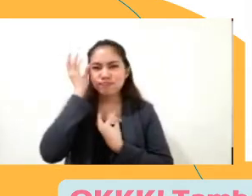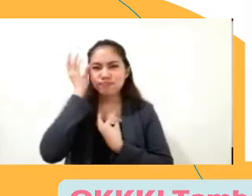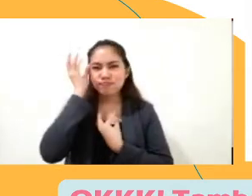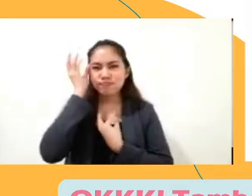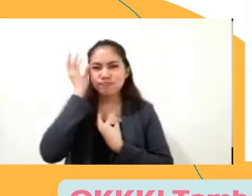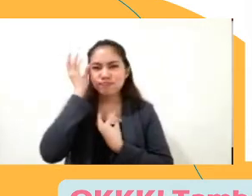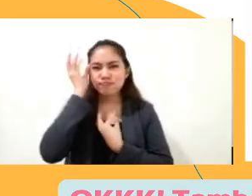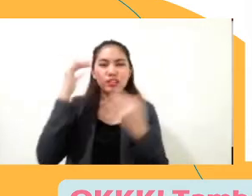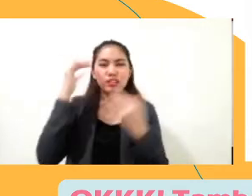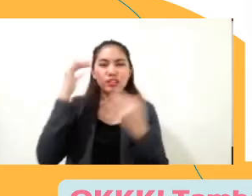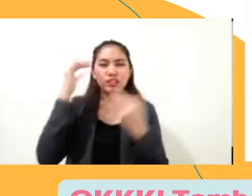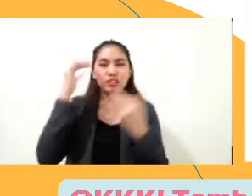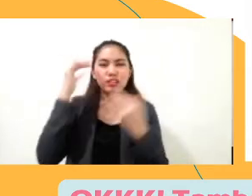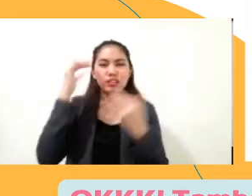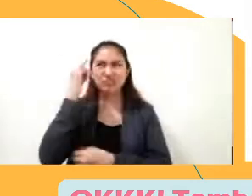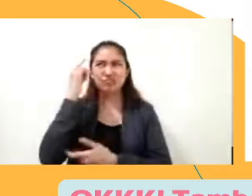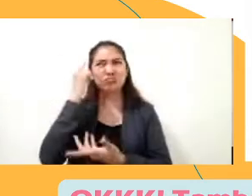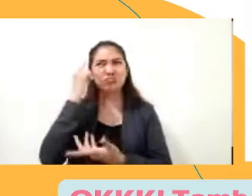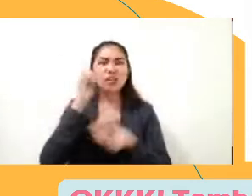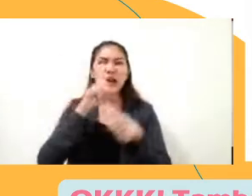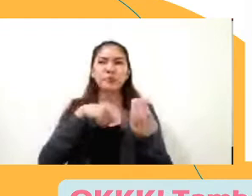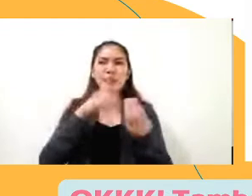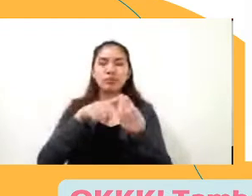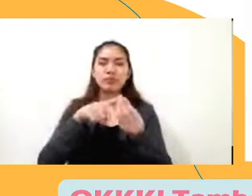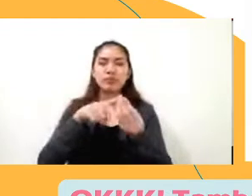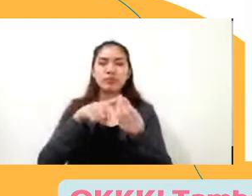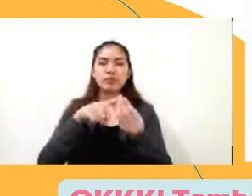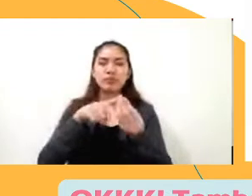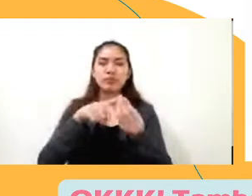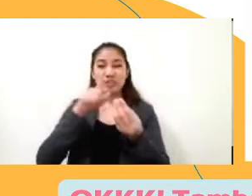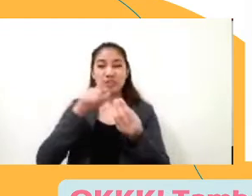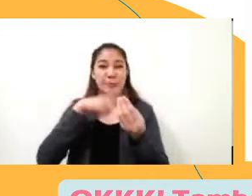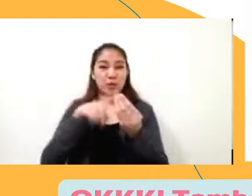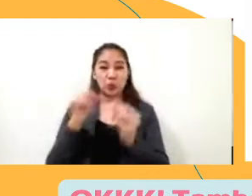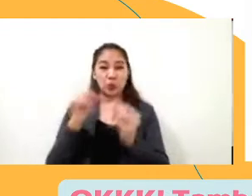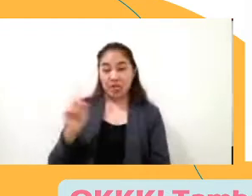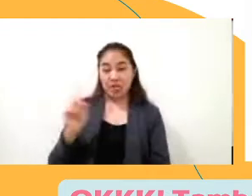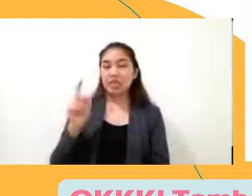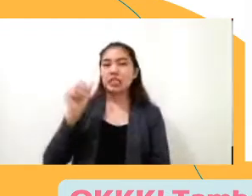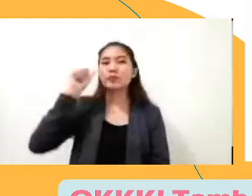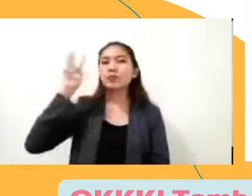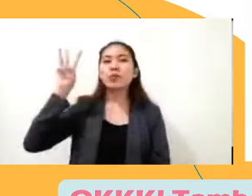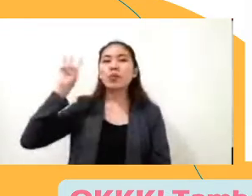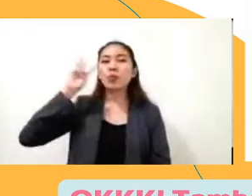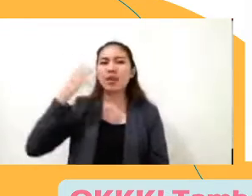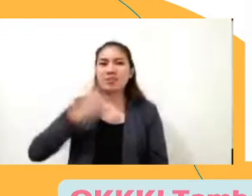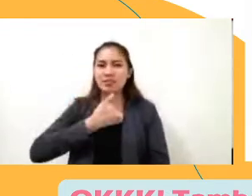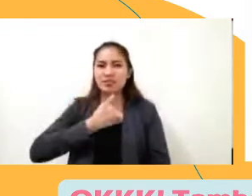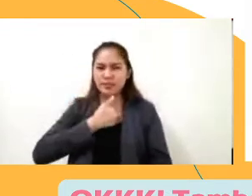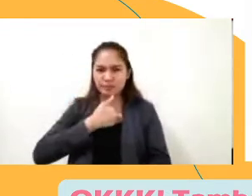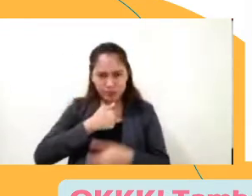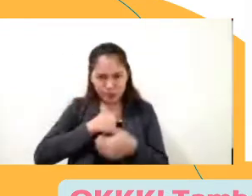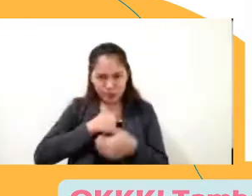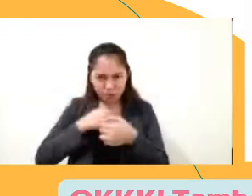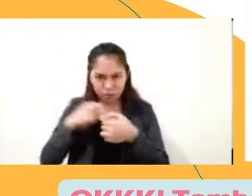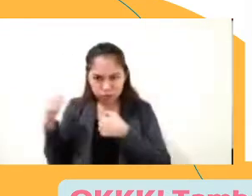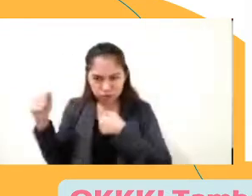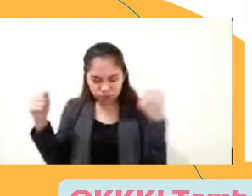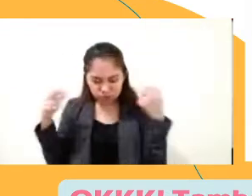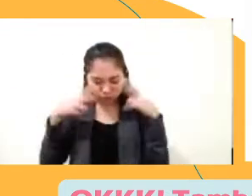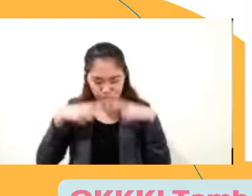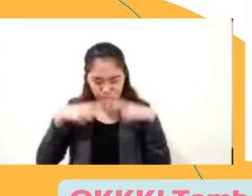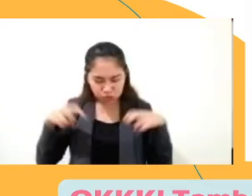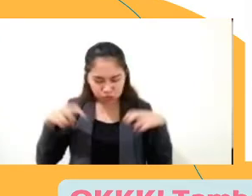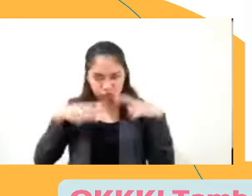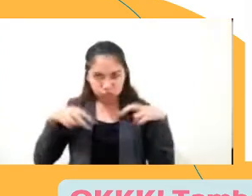yung awareness natin, yung ating kamalayan sa ating mga sarili, no? Patuloy nating ginagawa na pag-alam, o,